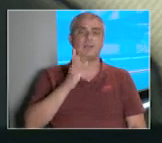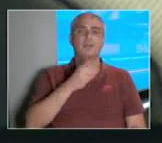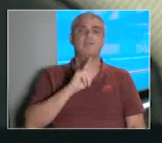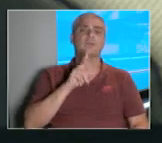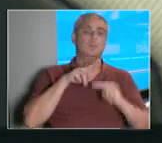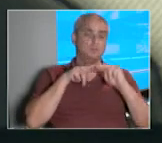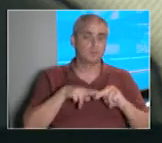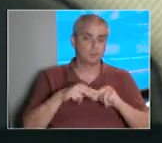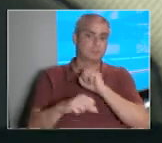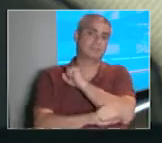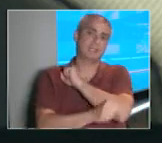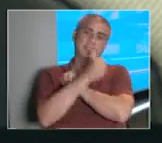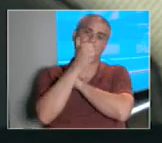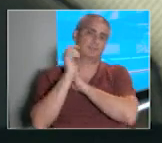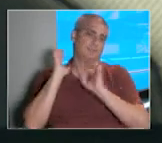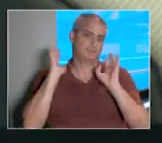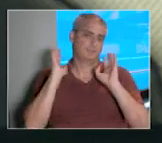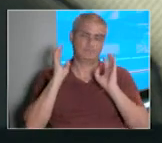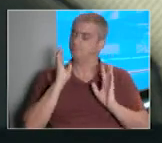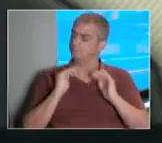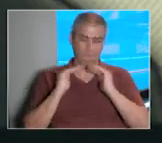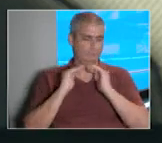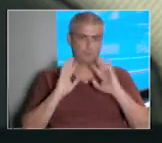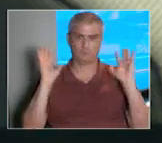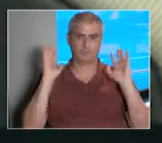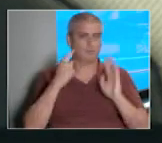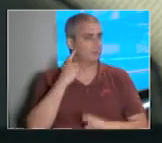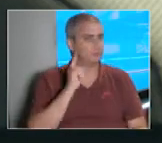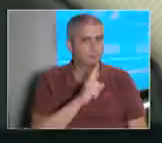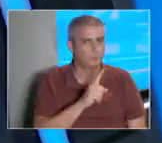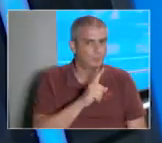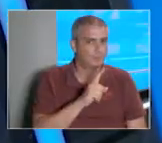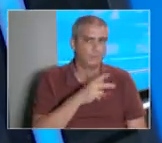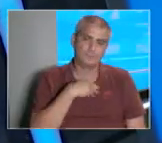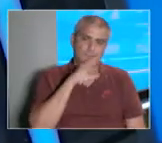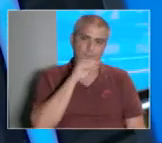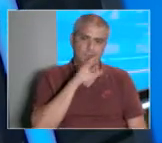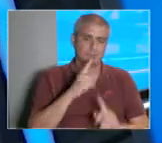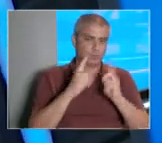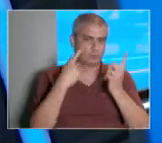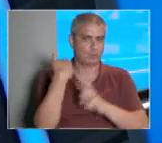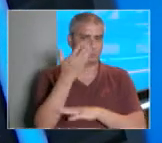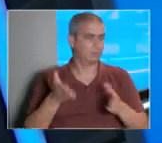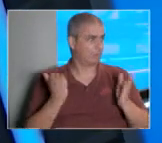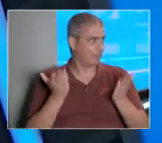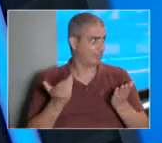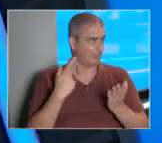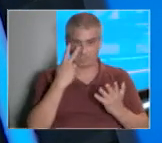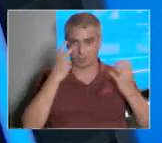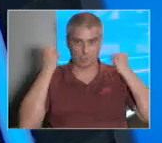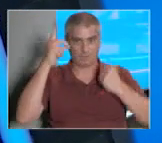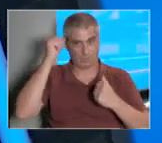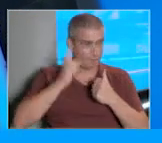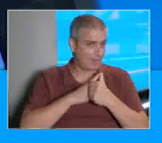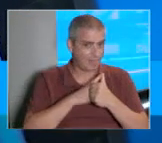לאלה שנשארו סגני שרים, זה הדין שלהם שווה, באמת שווה. תשמע, בוא נדבר על מה שקורה מחוץ לבניין הזה. ראינו את ההפגנות בתל